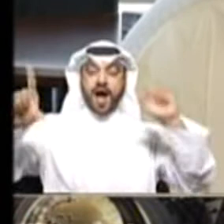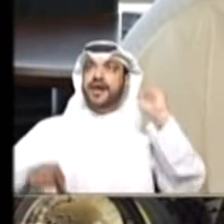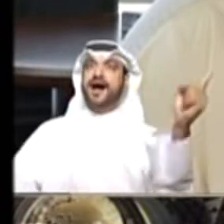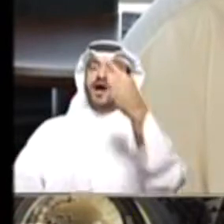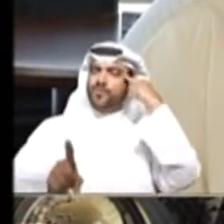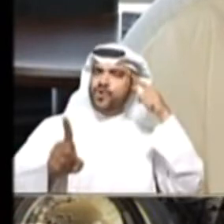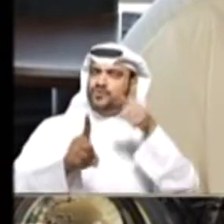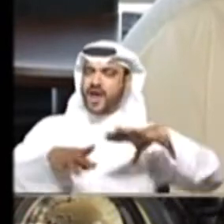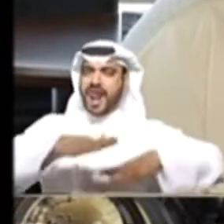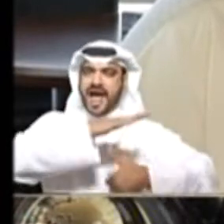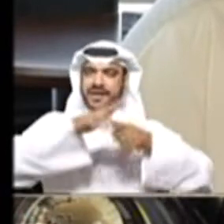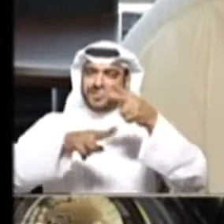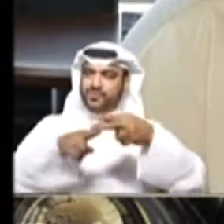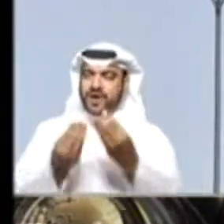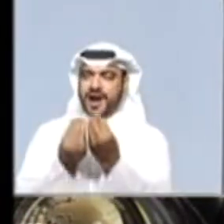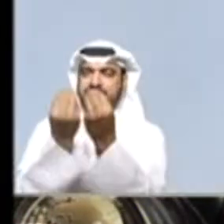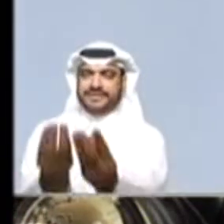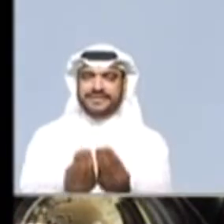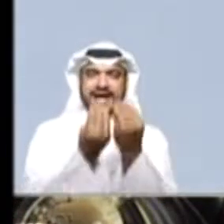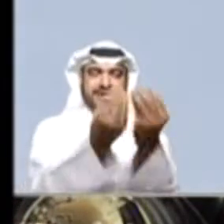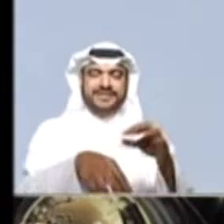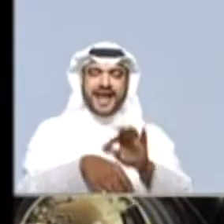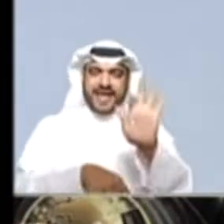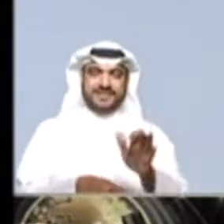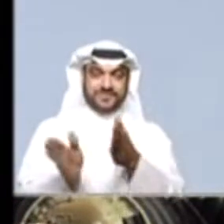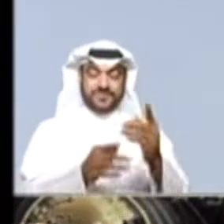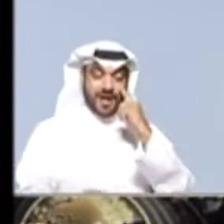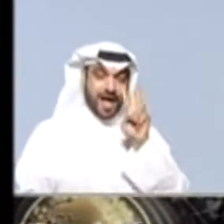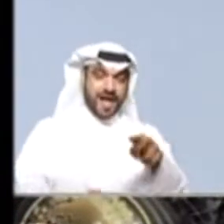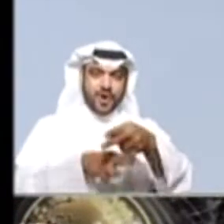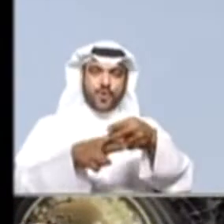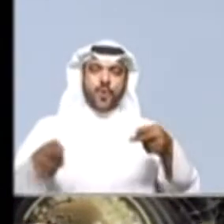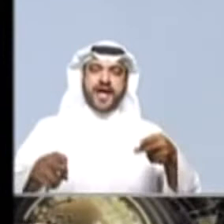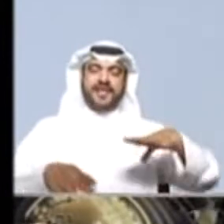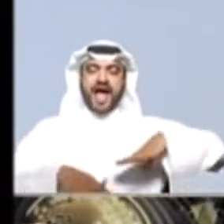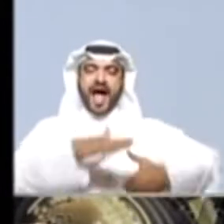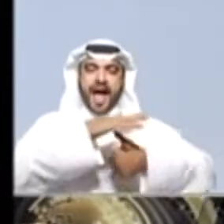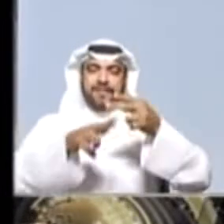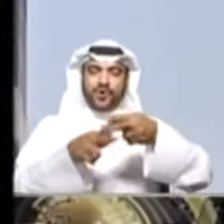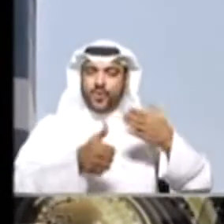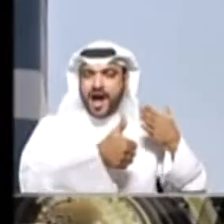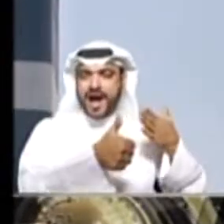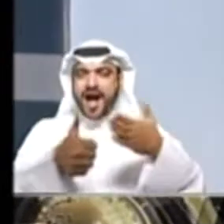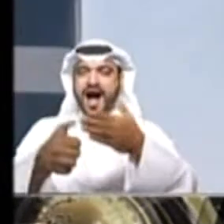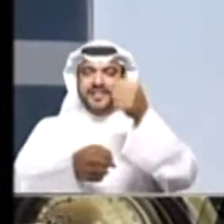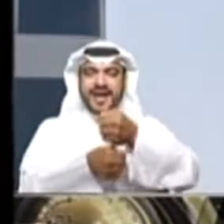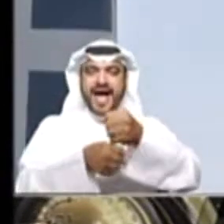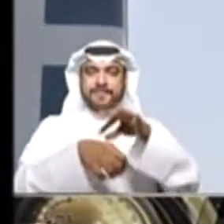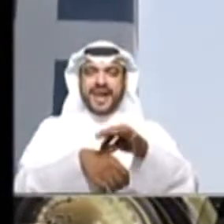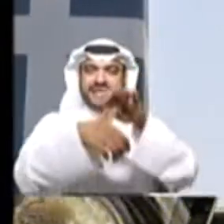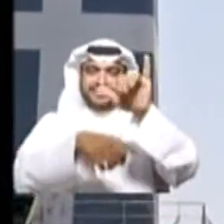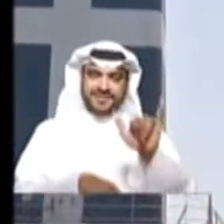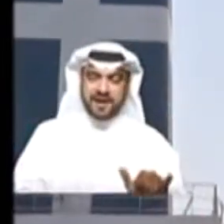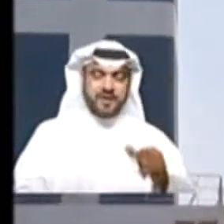بمواقفه وعطاءاته الإنسانية. هذه هي الكويت، وهذا هو أميرها قائد العمل الإنساني